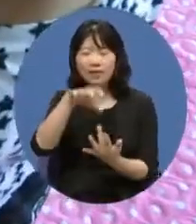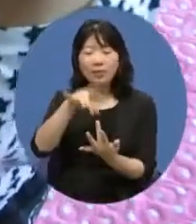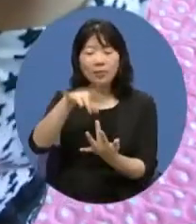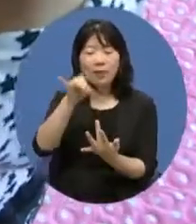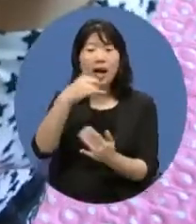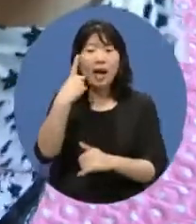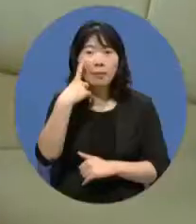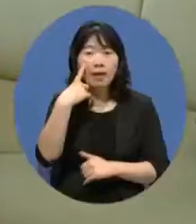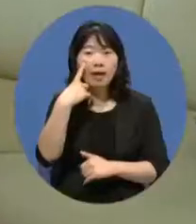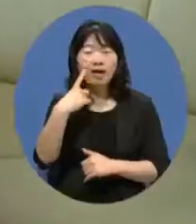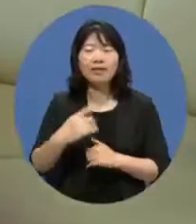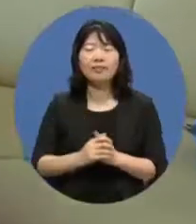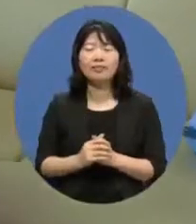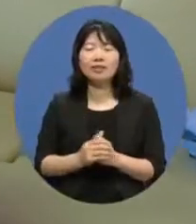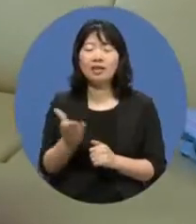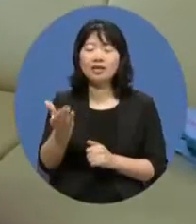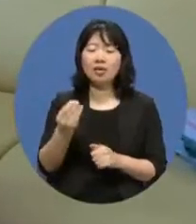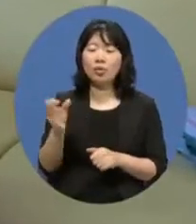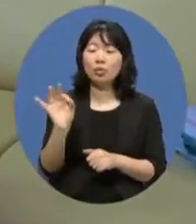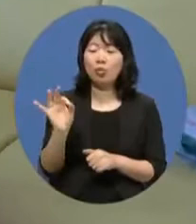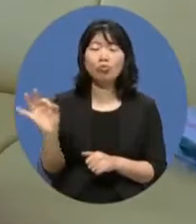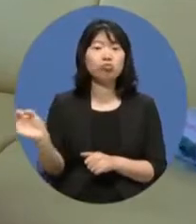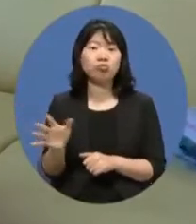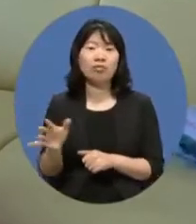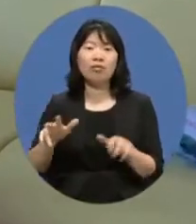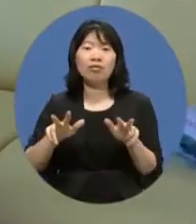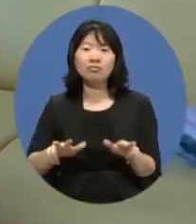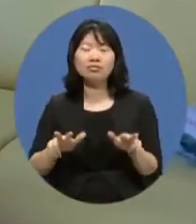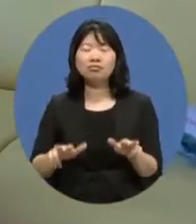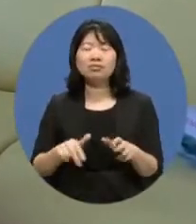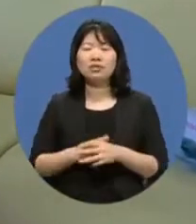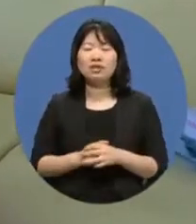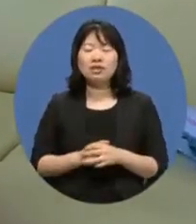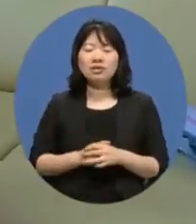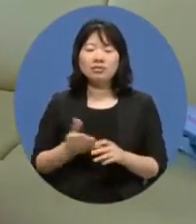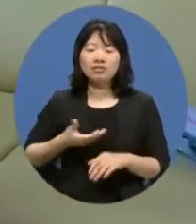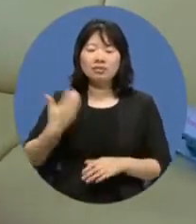꼽으라면요? 대여비도 공짜고요. 이제 뭐 반납할 때까지도.